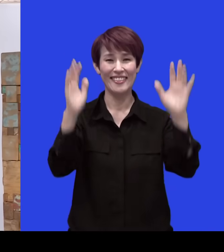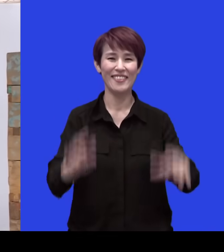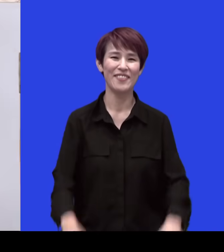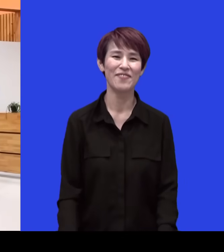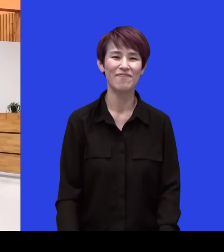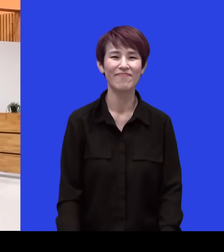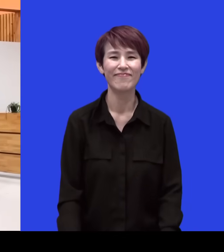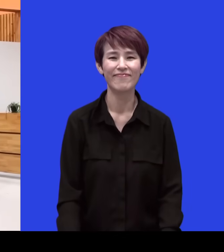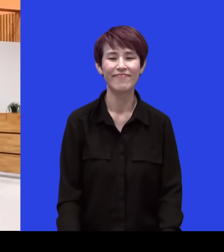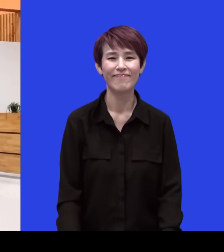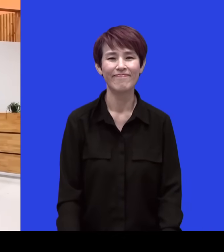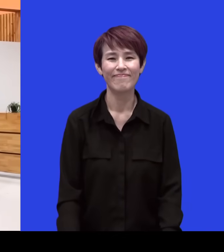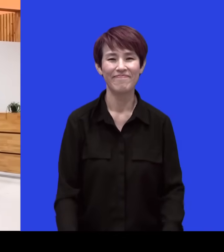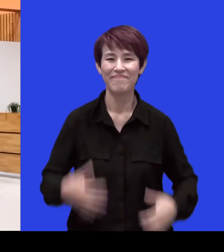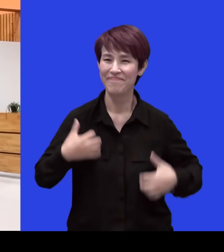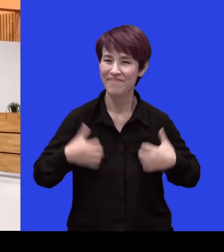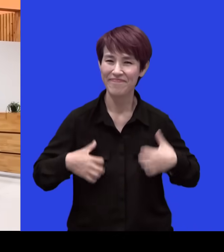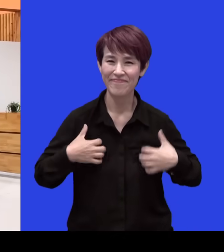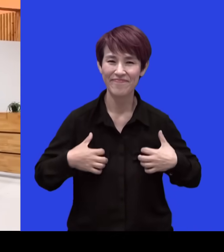안녕하세요. 반갑습니다.